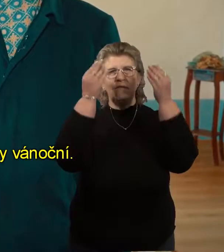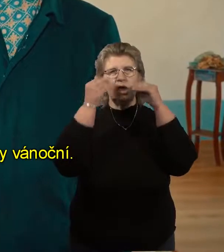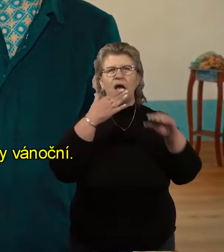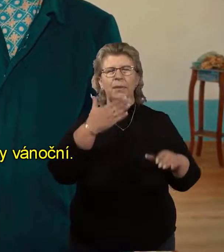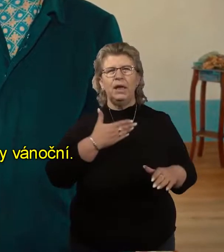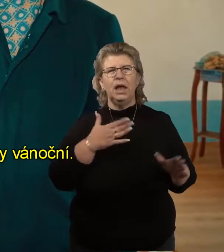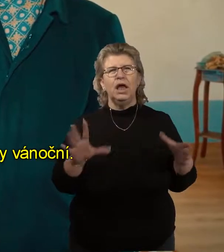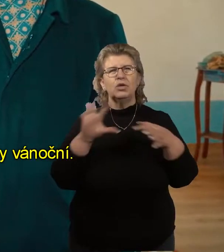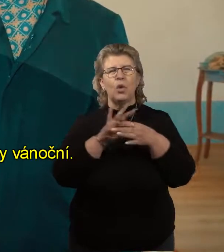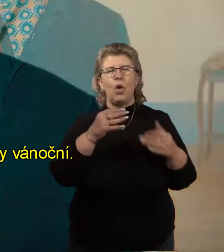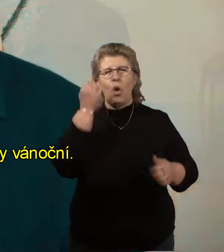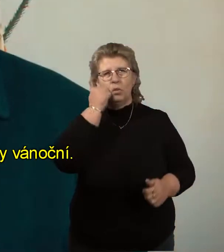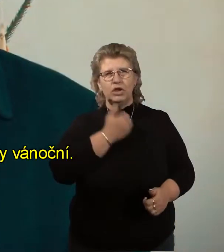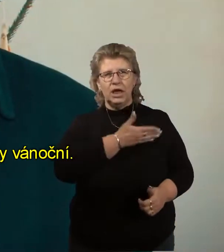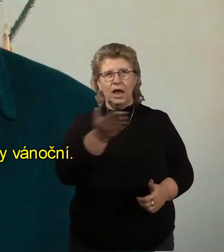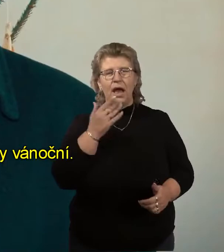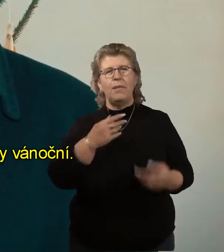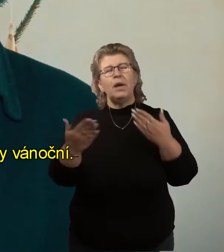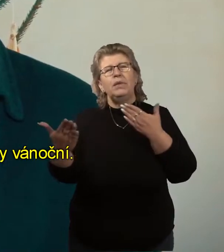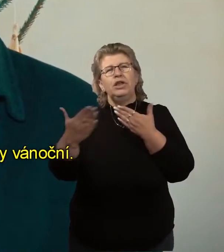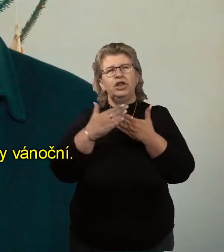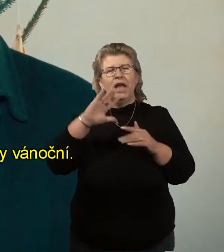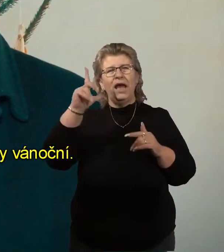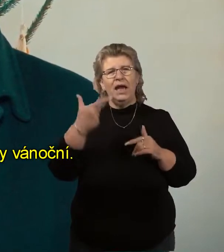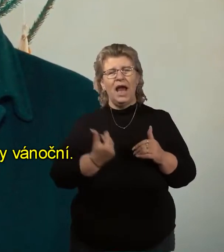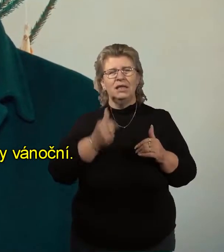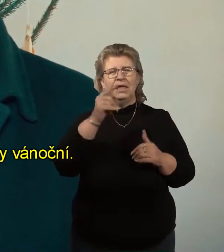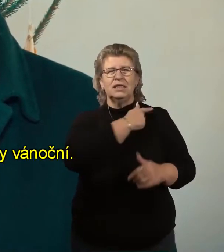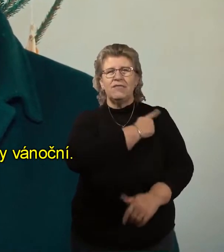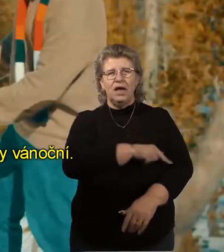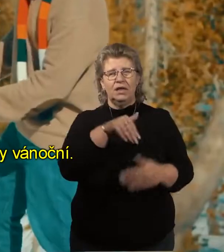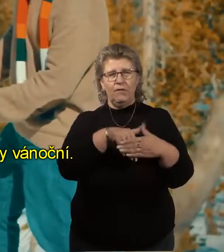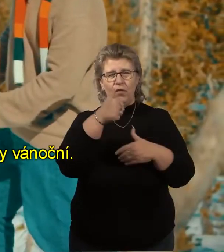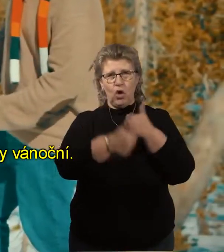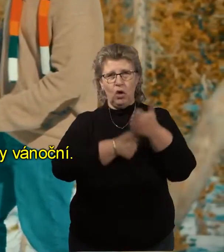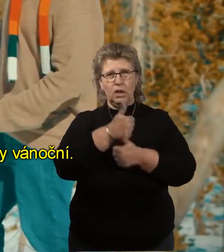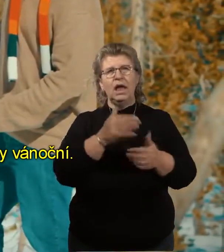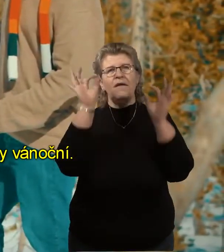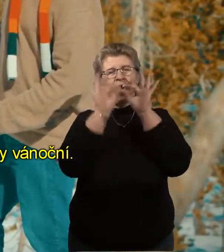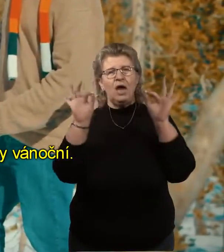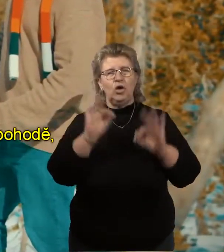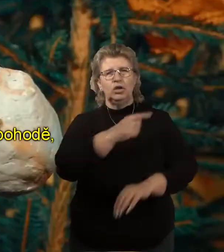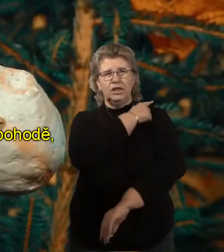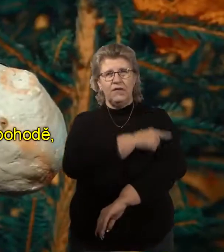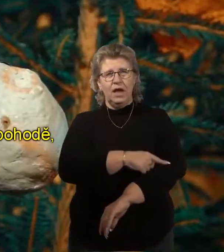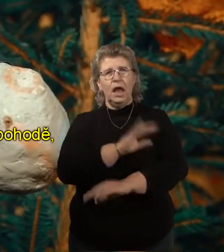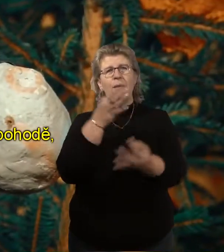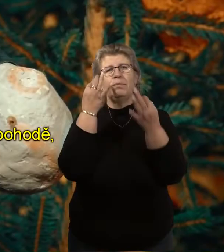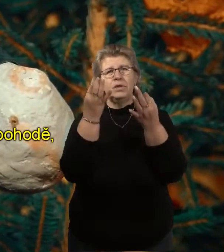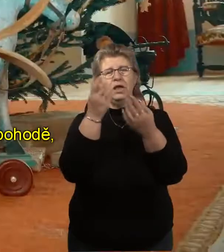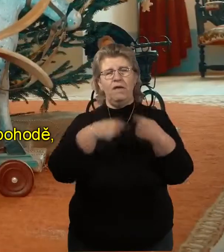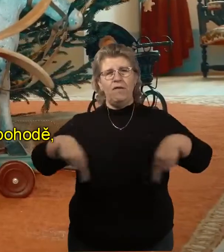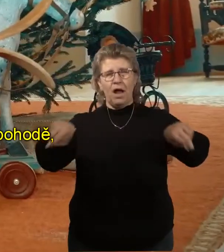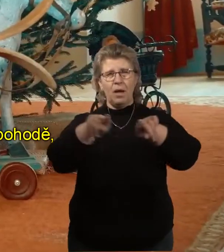Vážení a milí spoluobčané, blíží se nám nejkrásnější svátky v roce, svátky vánoční. Přeji